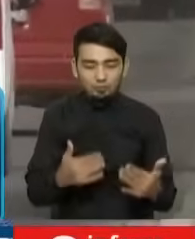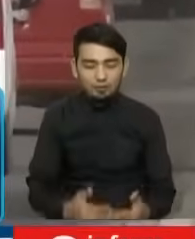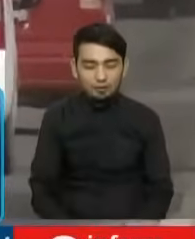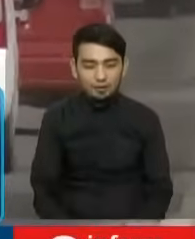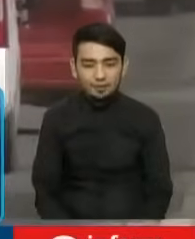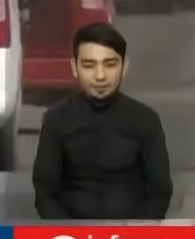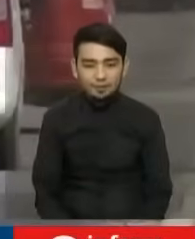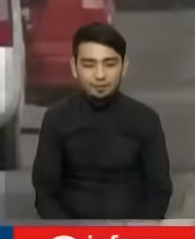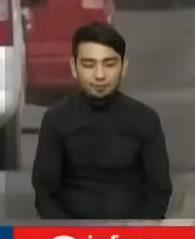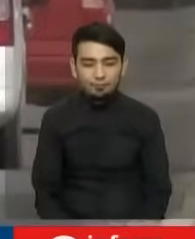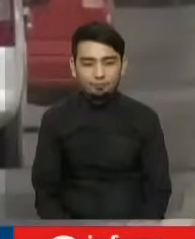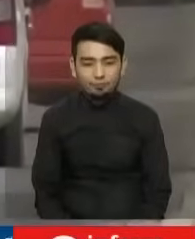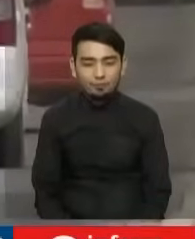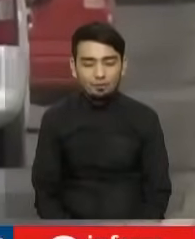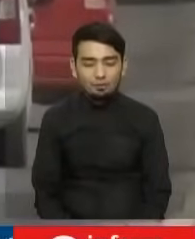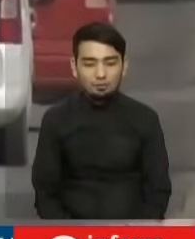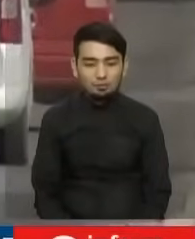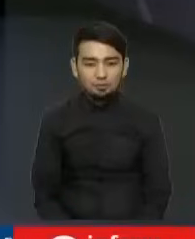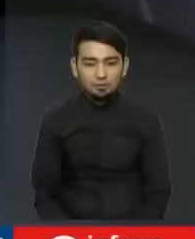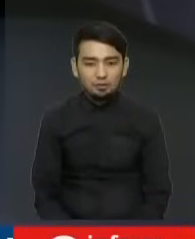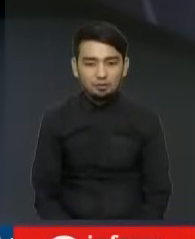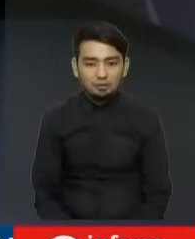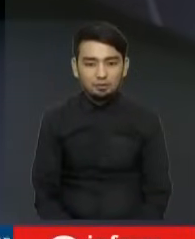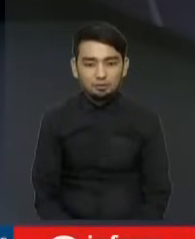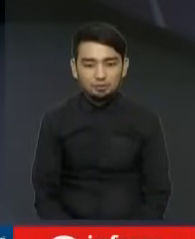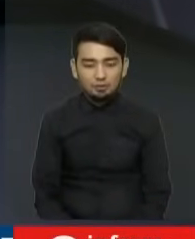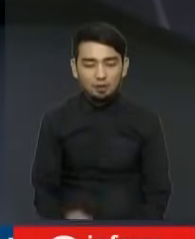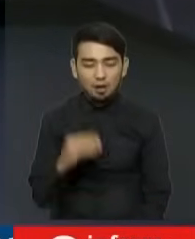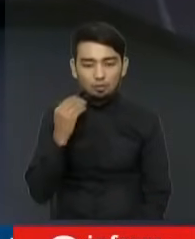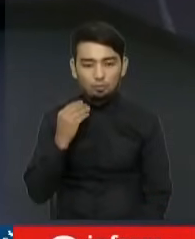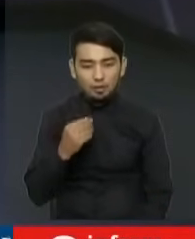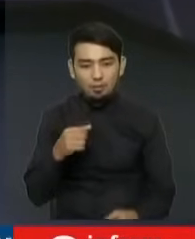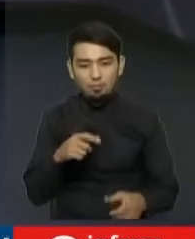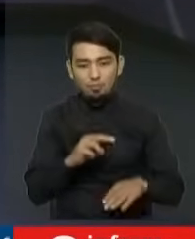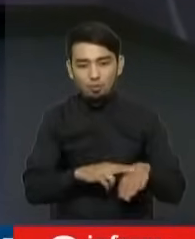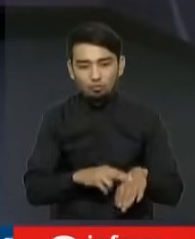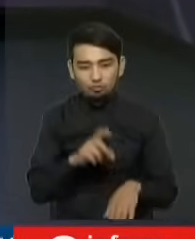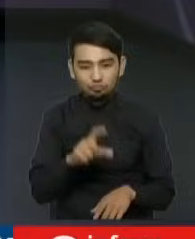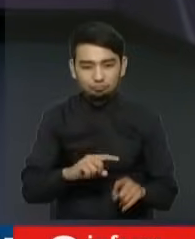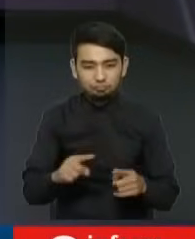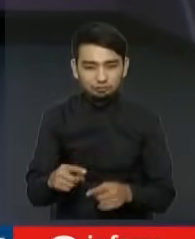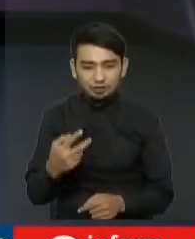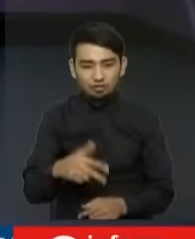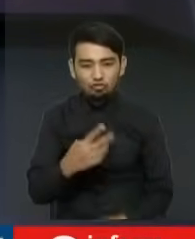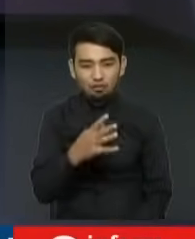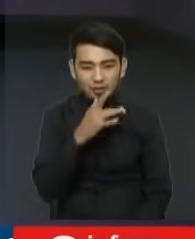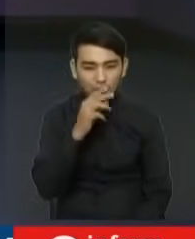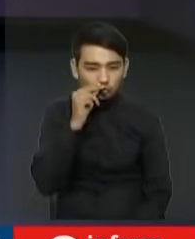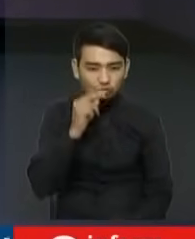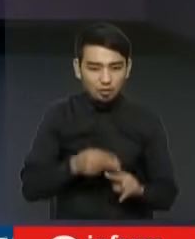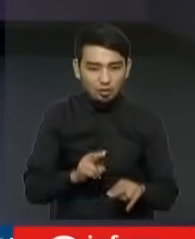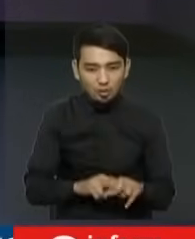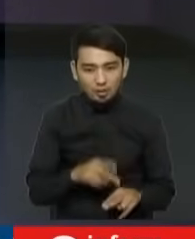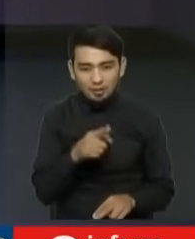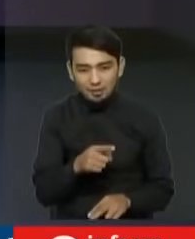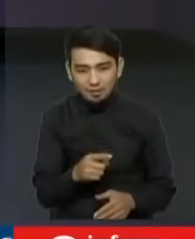Нина Шаппо, Женебек Акимжан, Информбюро. В Актобе полицейские задержали 34-летнего мужчину, которого